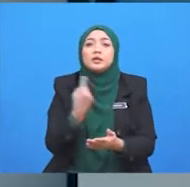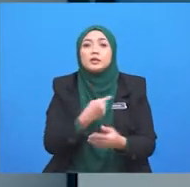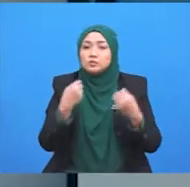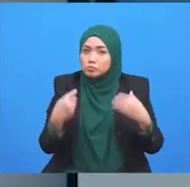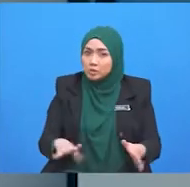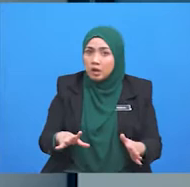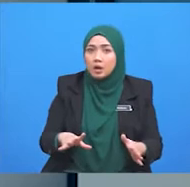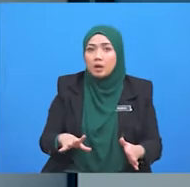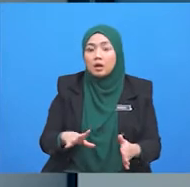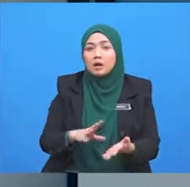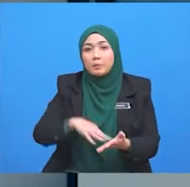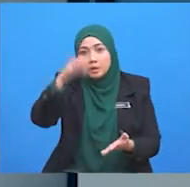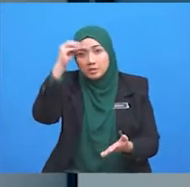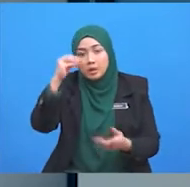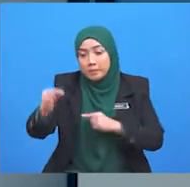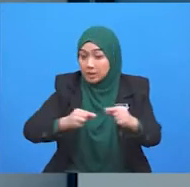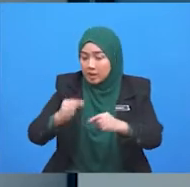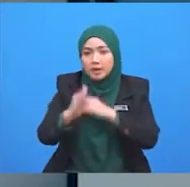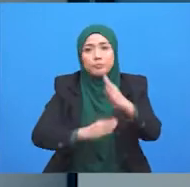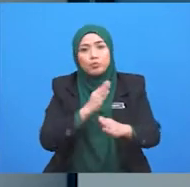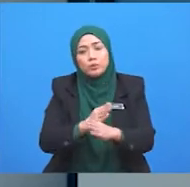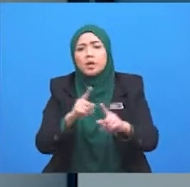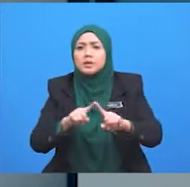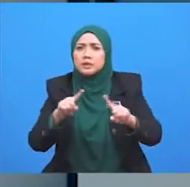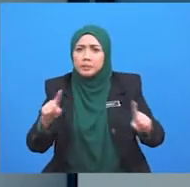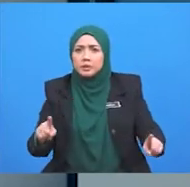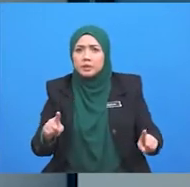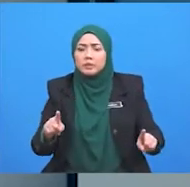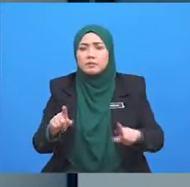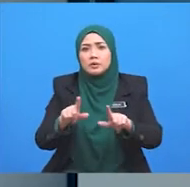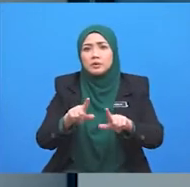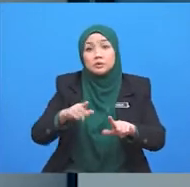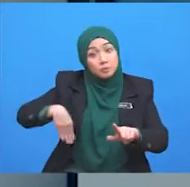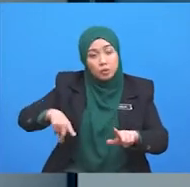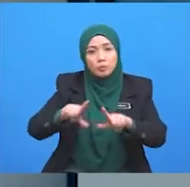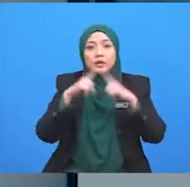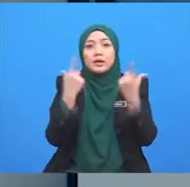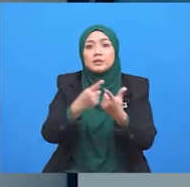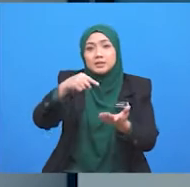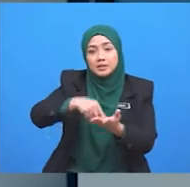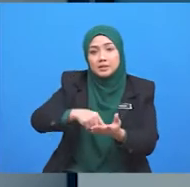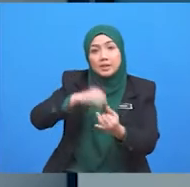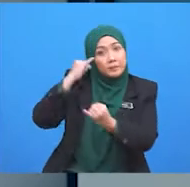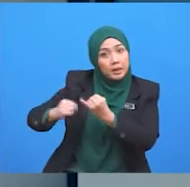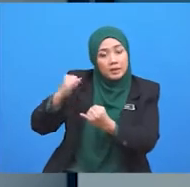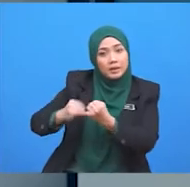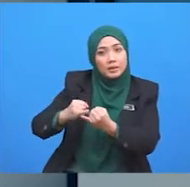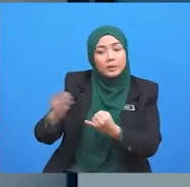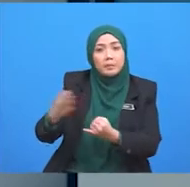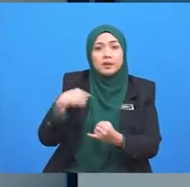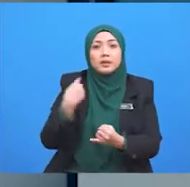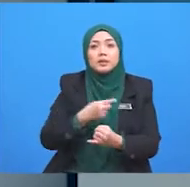telah selesai mempelajari tajuk pergerakan bumi. Namun sebelum kelas ini berakhir pada hari ini, mari kita